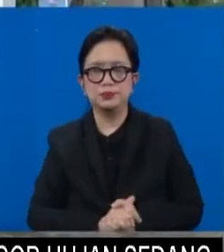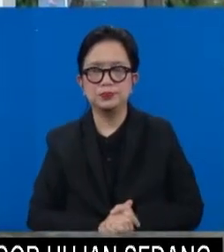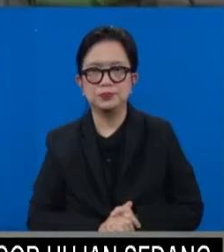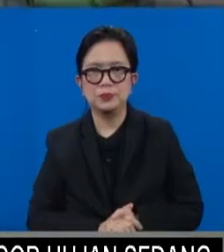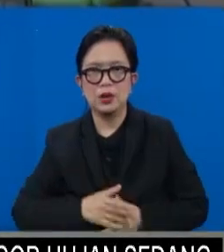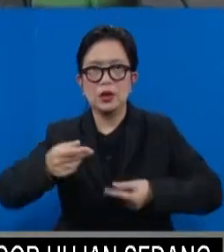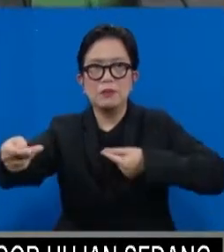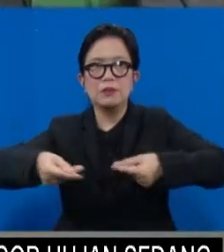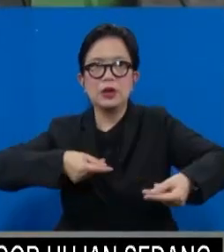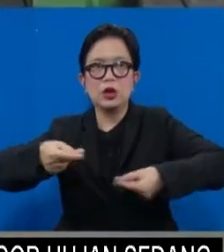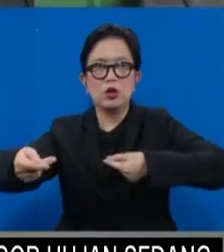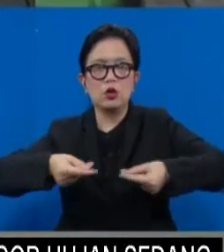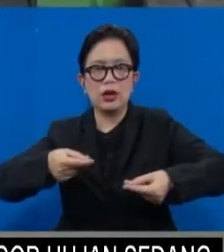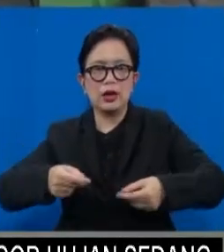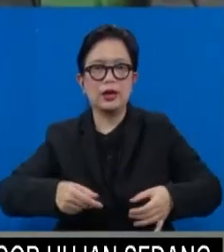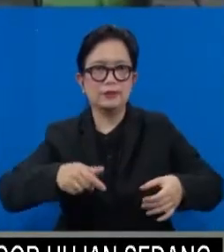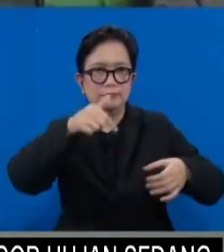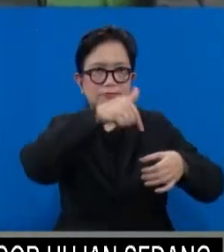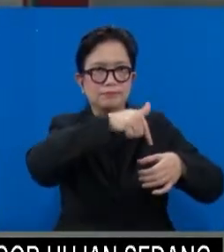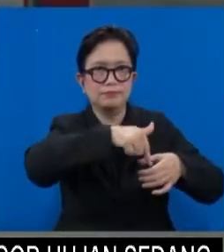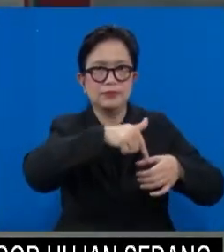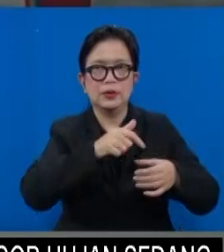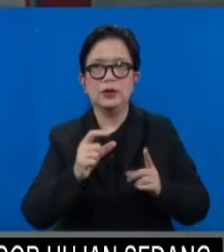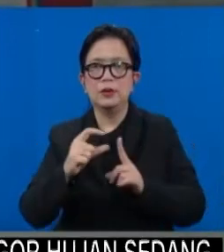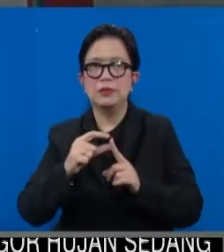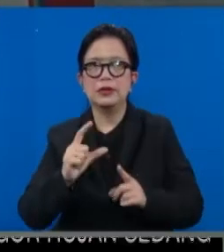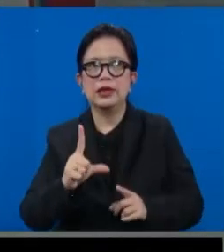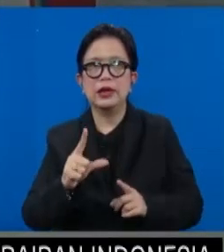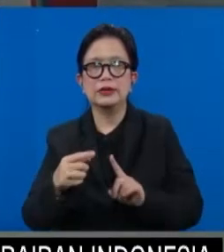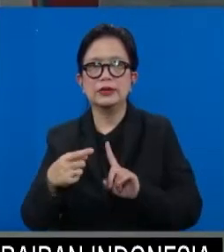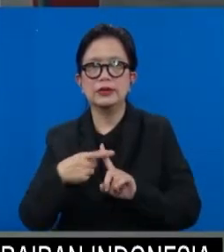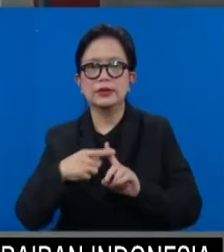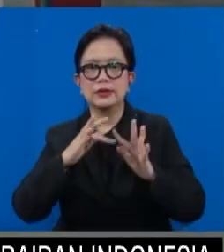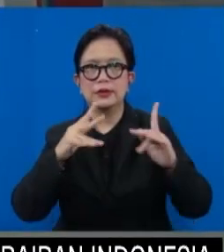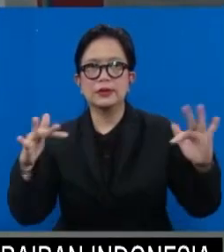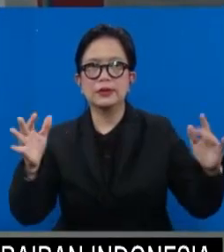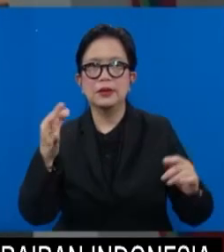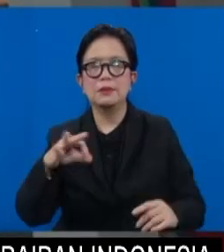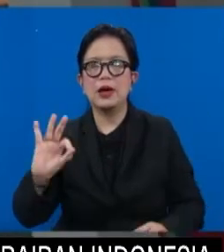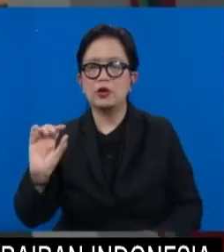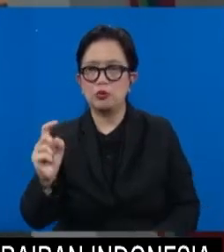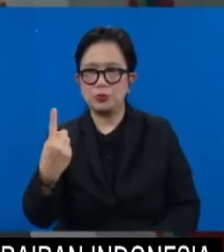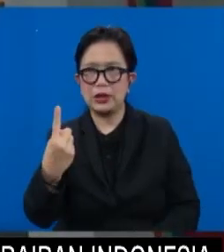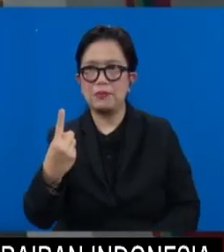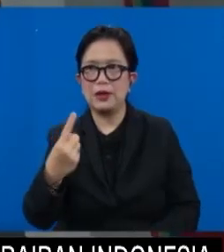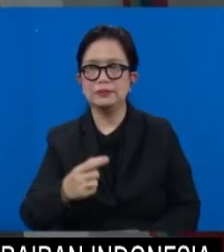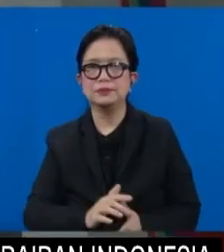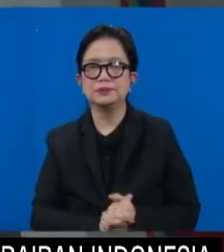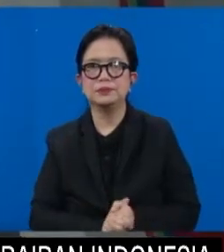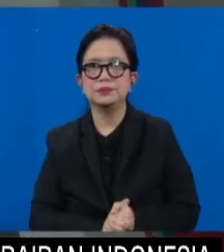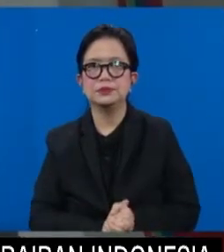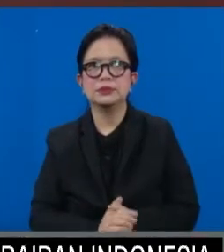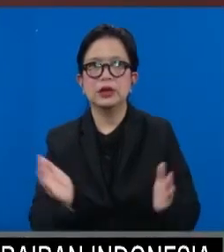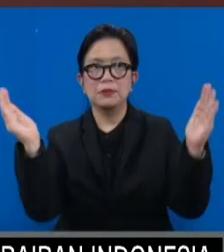Pengelola SPBU Sugih Waras menyebut kasus pengiriman Pertalite bercampur air ini baru pertama kali terjadi. Adapun pihak Pertamina